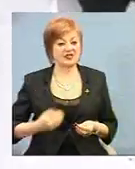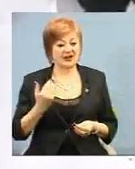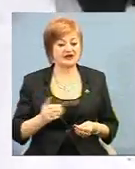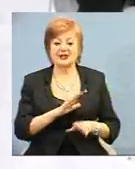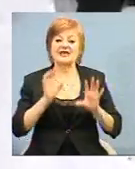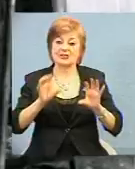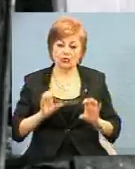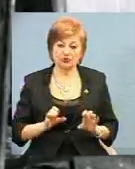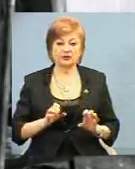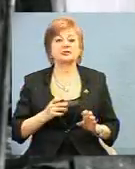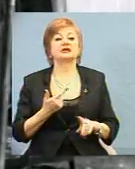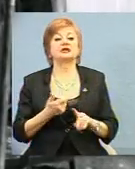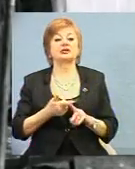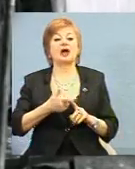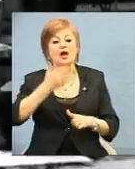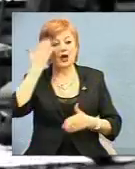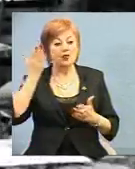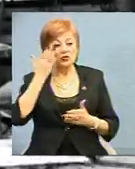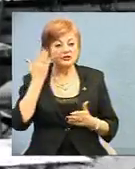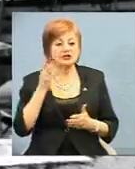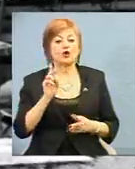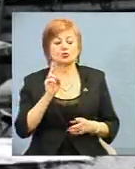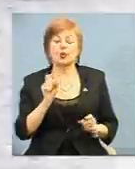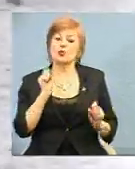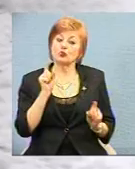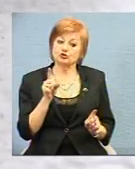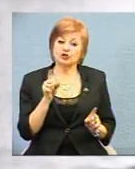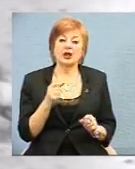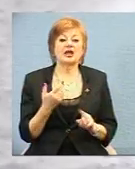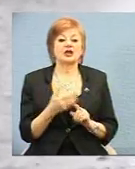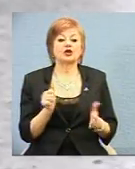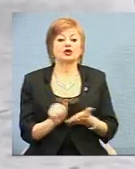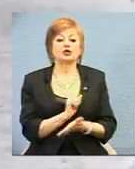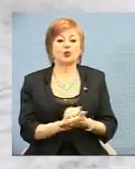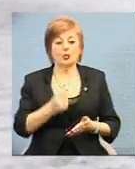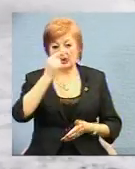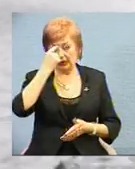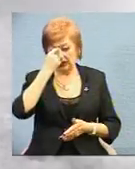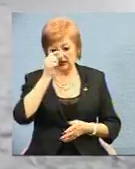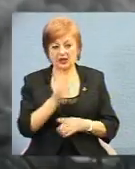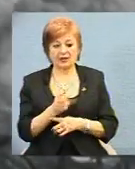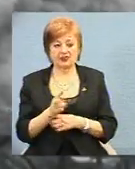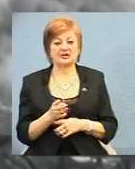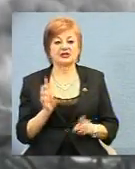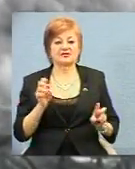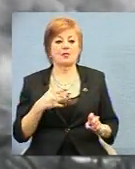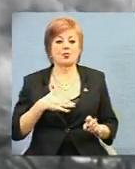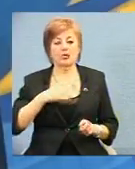«Незаконні», анімаційне кіно, чеський фільм «Той, хто пробуджує» і документальне кіно, індійська кіноробота «Це мій